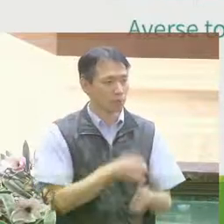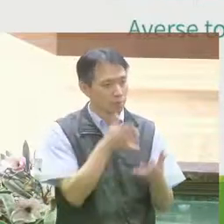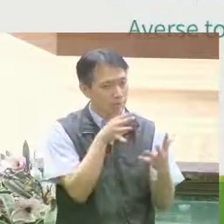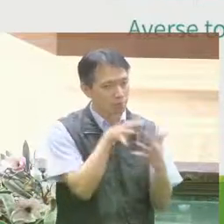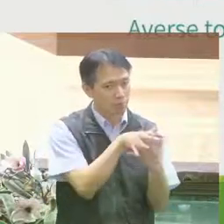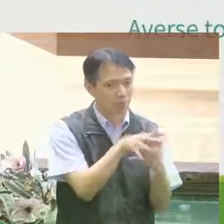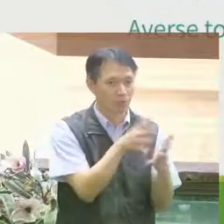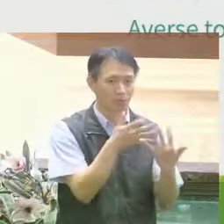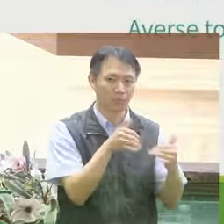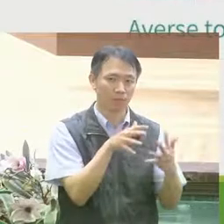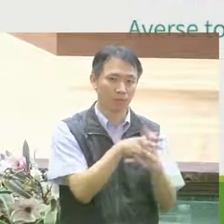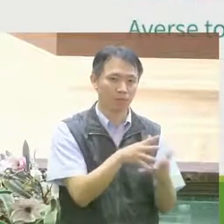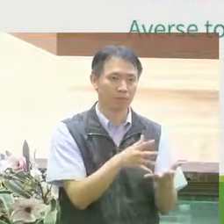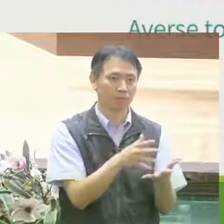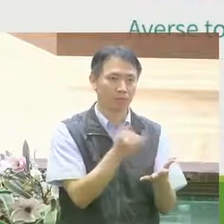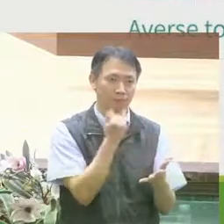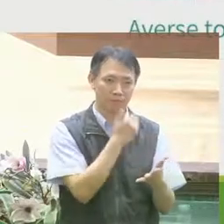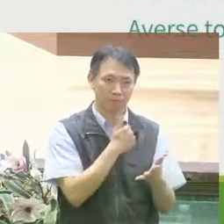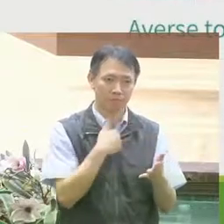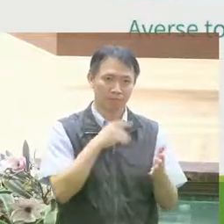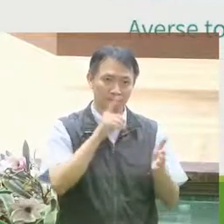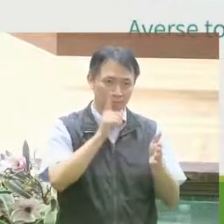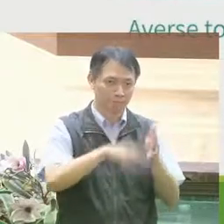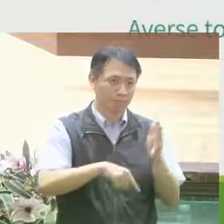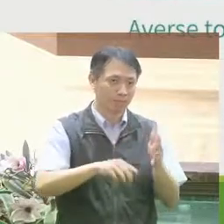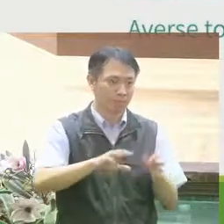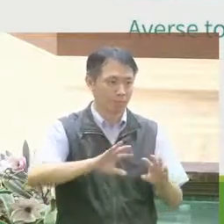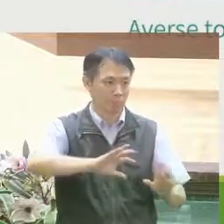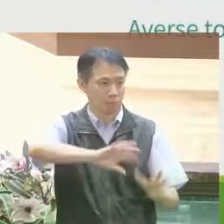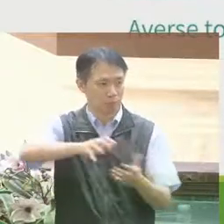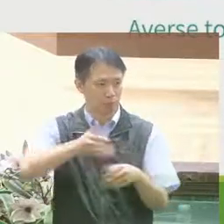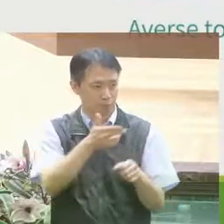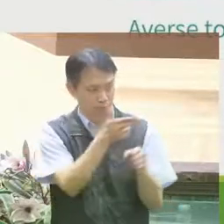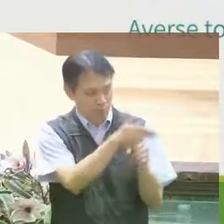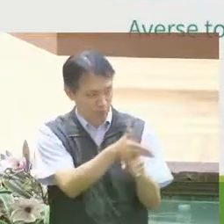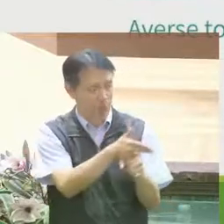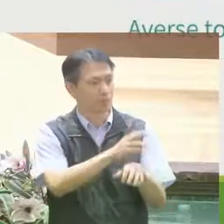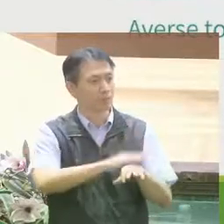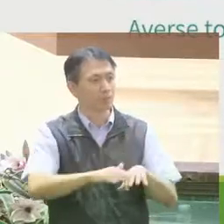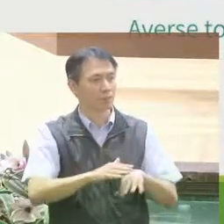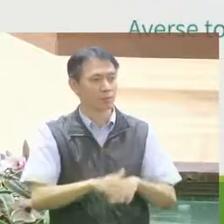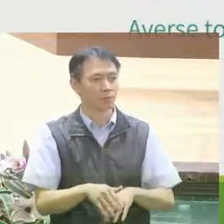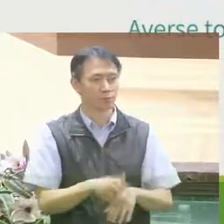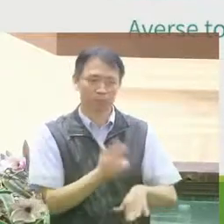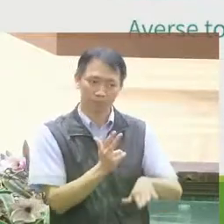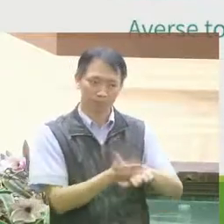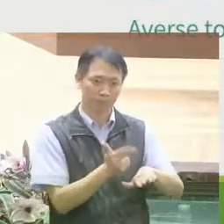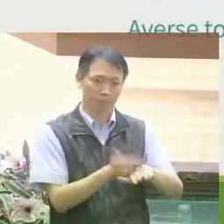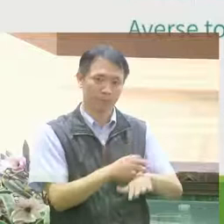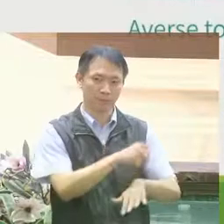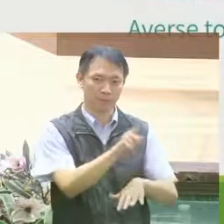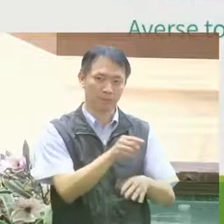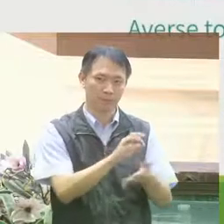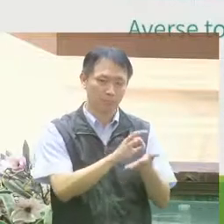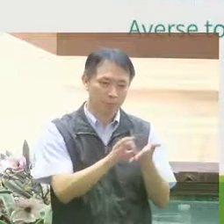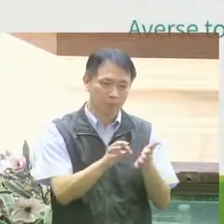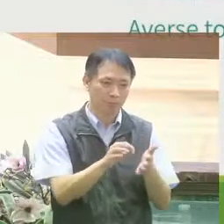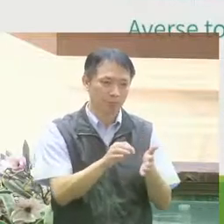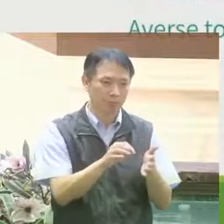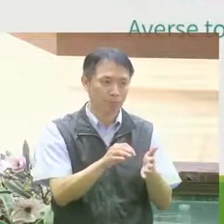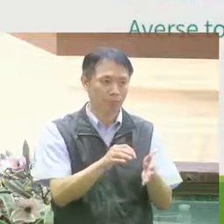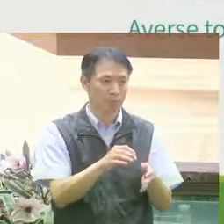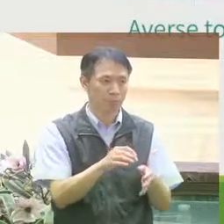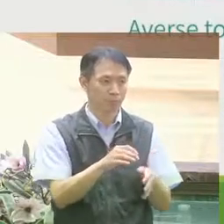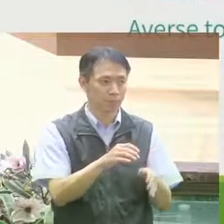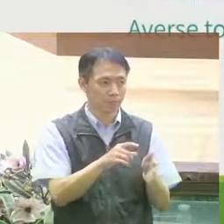能是会很容易引起国际媒体的关注，所以在技术上他们使用更加花时